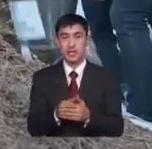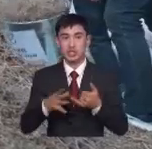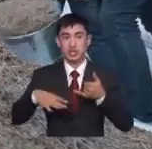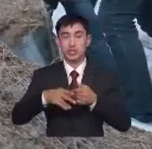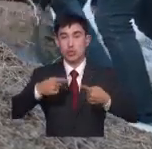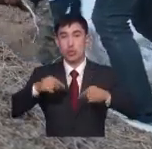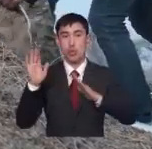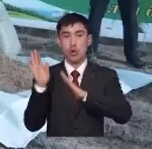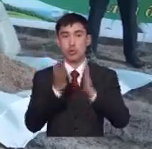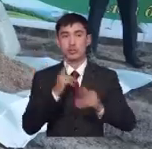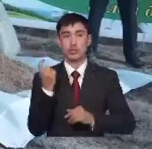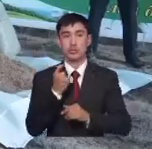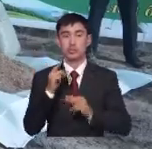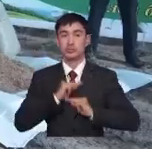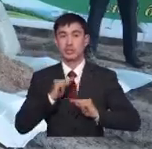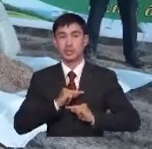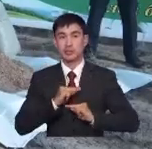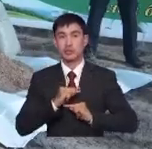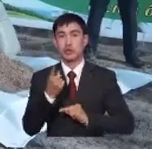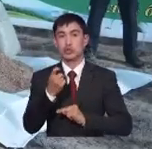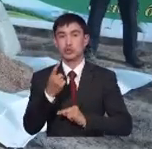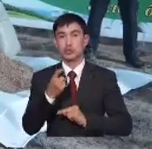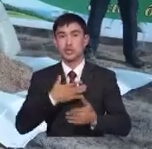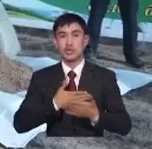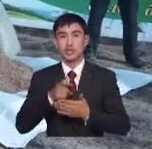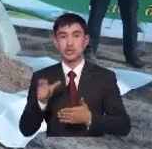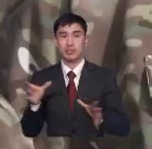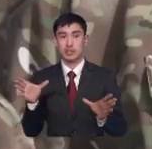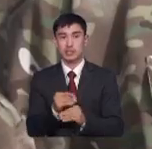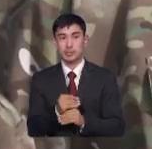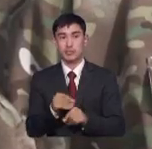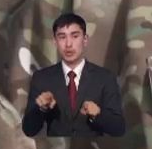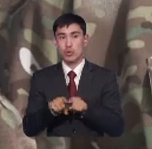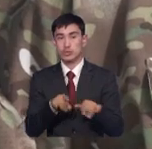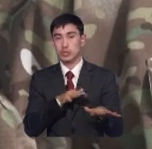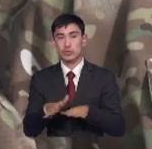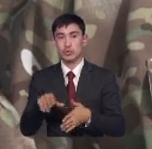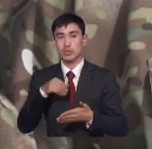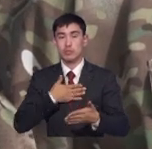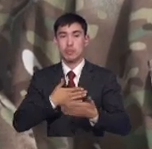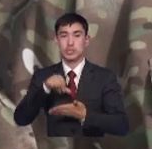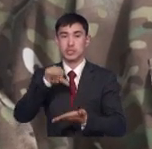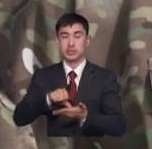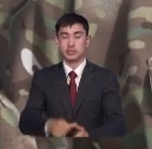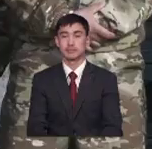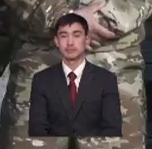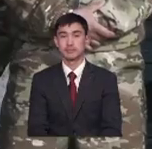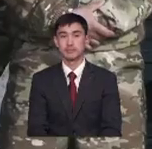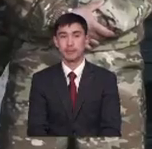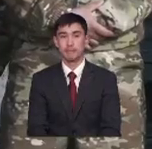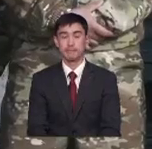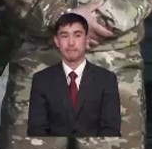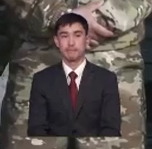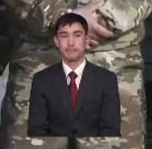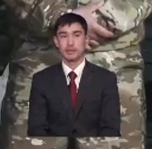жергілікті орман шаруашылық қызметкерлері мен 100 шақты ерікті бірлесіп осы науқанға бел шеше кірісті. Ол